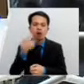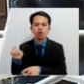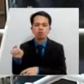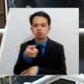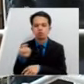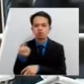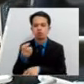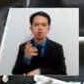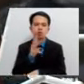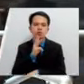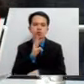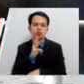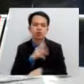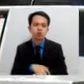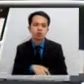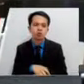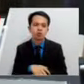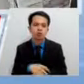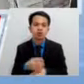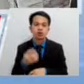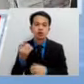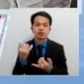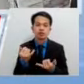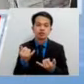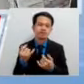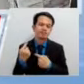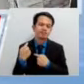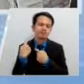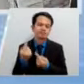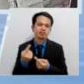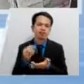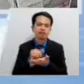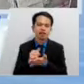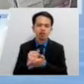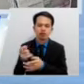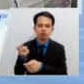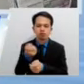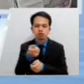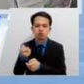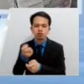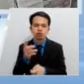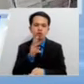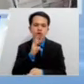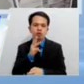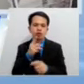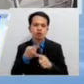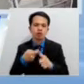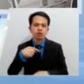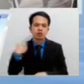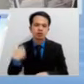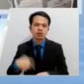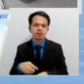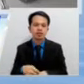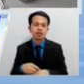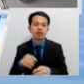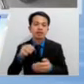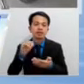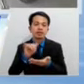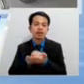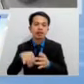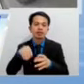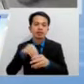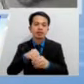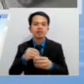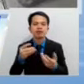tatlong industrial grade plastic tank na ilang beses tinarget ng water cannon ng China Coast Guard. Dito nakaimbak yung mga krudong sinusupply ng